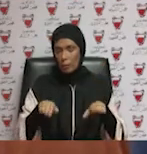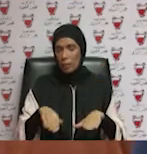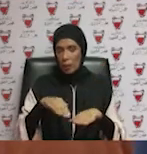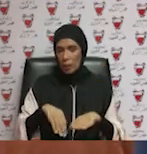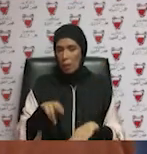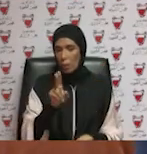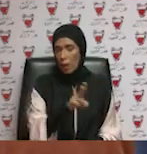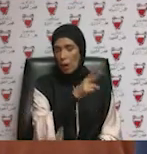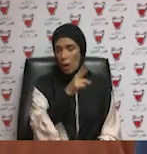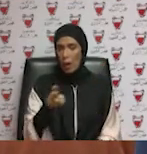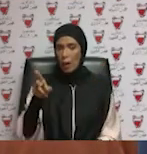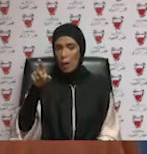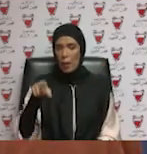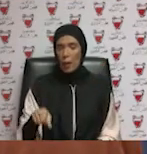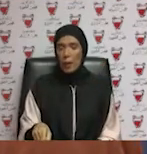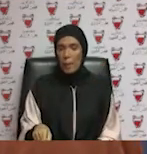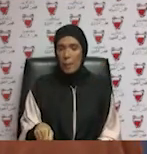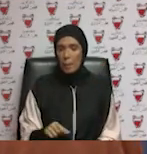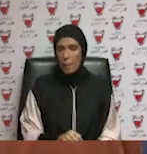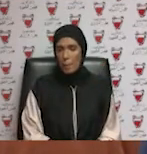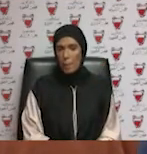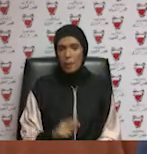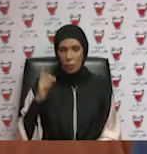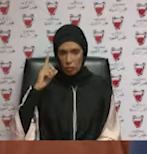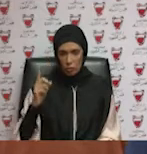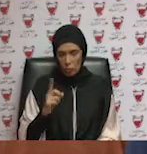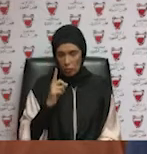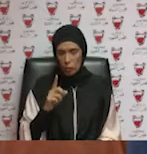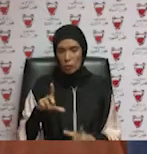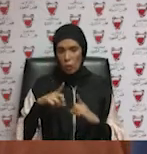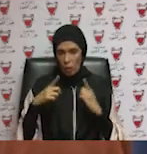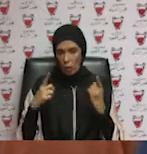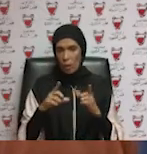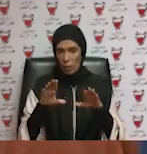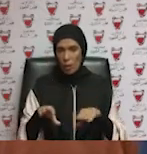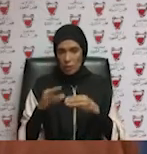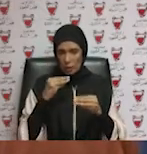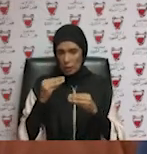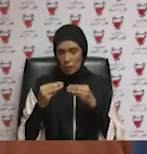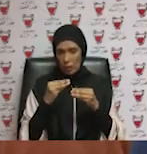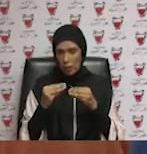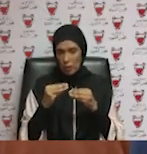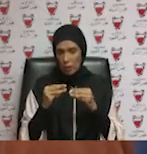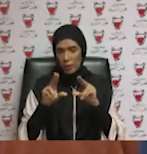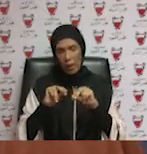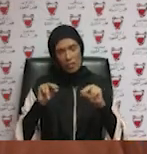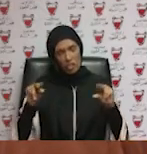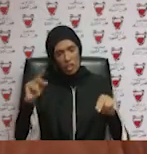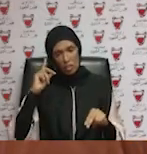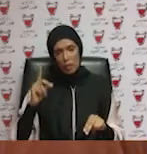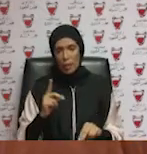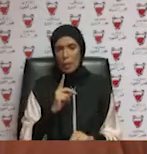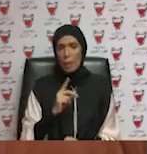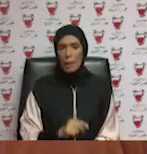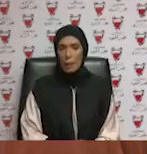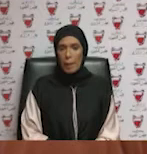يختلف اليوم أيضا تمسكوا في رأيهم، واللجنة في مجلس الشورى أيضا تمسكت في رأيها، مما يعني